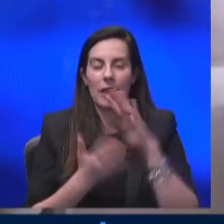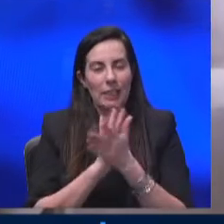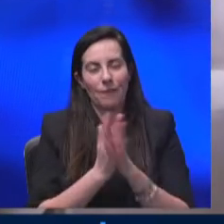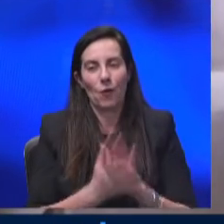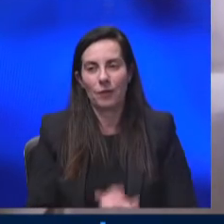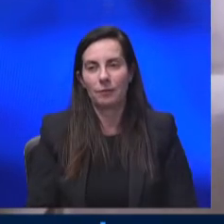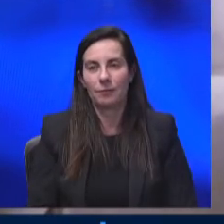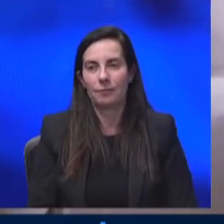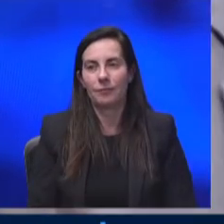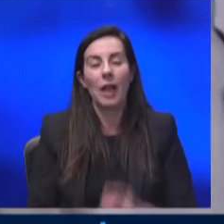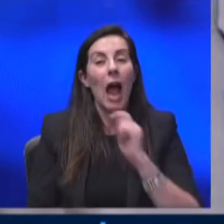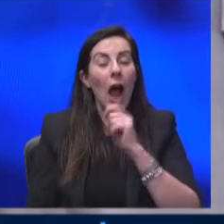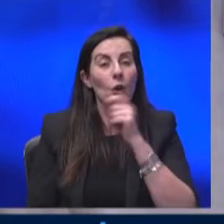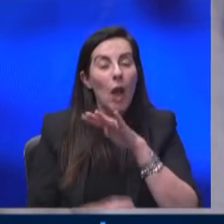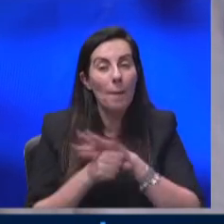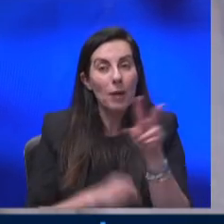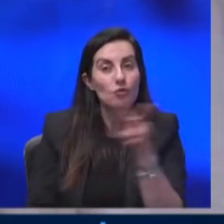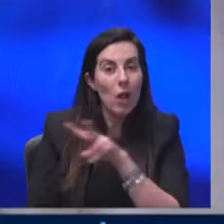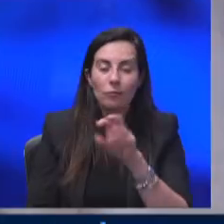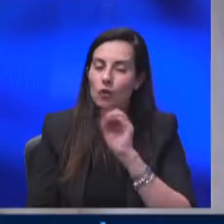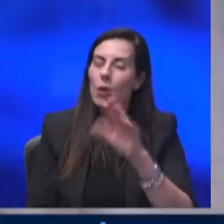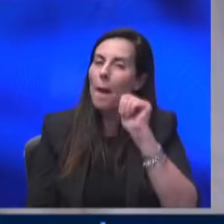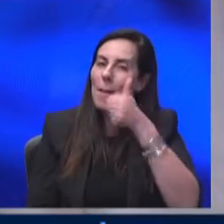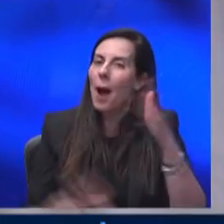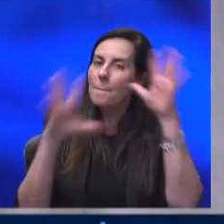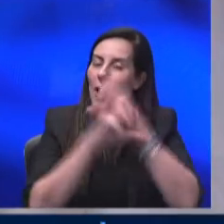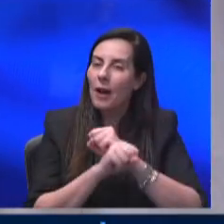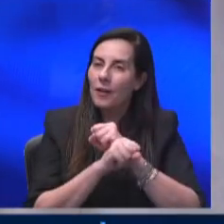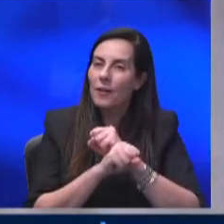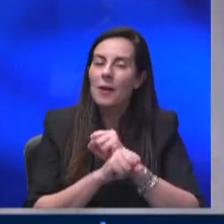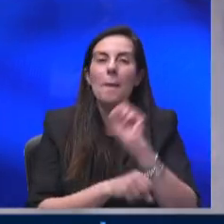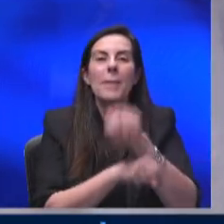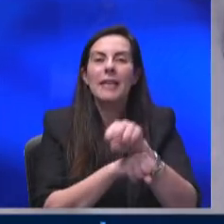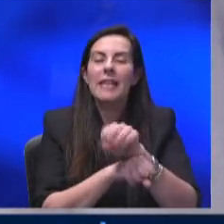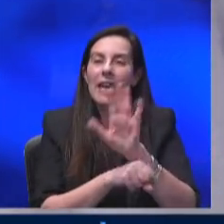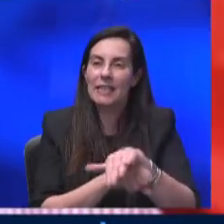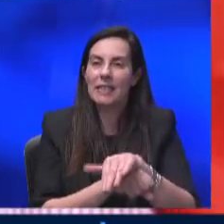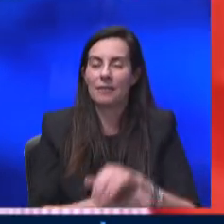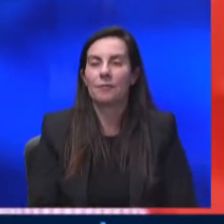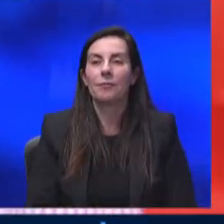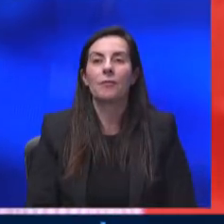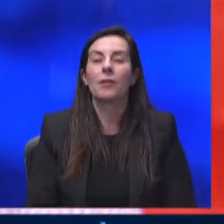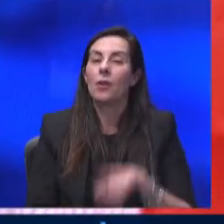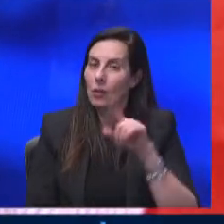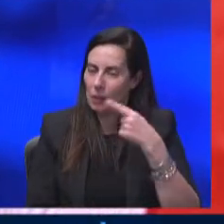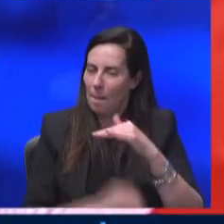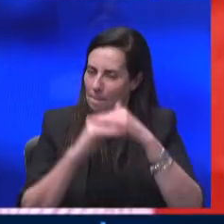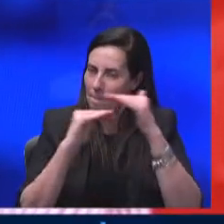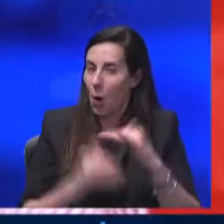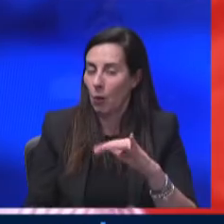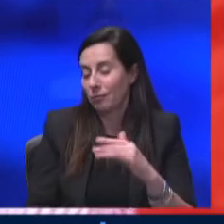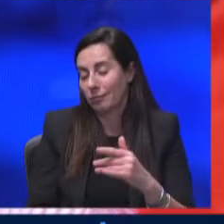המלא של הרי ומייגן ישודר מחר בערב ב-YES דוקו ובסטינג טיווי. הוא צפוי להיות פחות סנסציוני מזה של הנסיכה